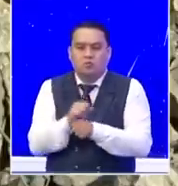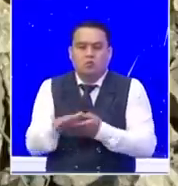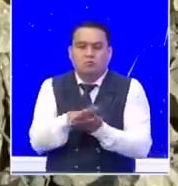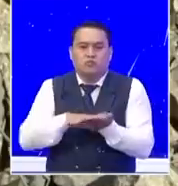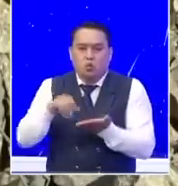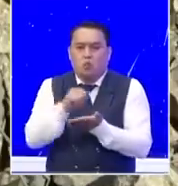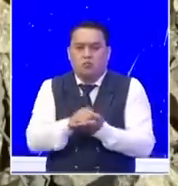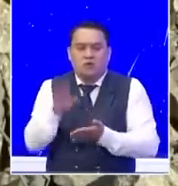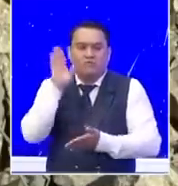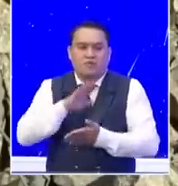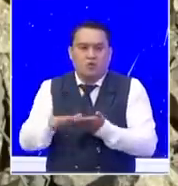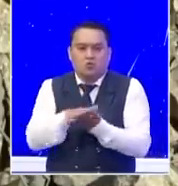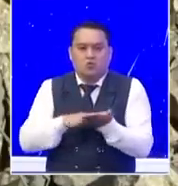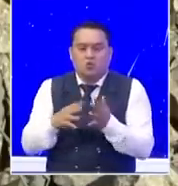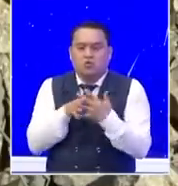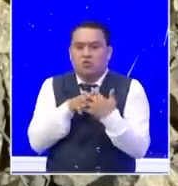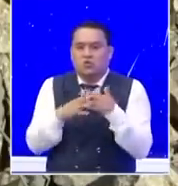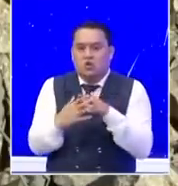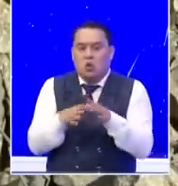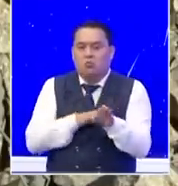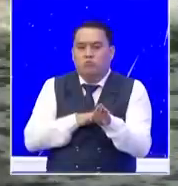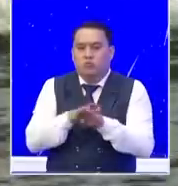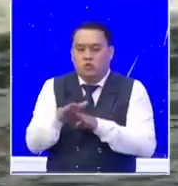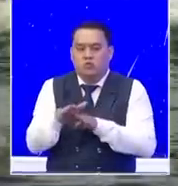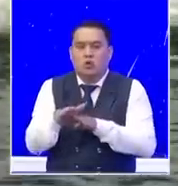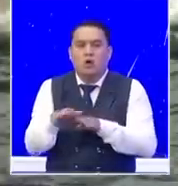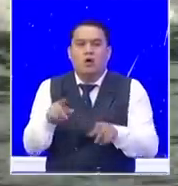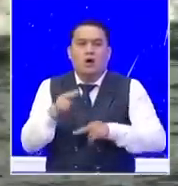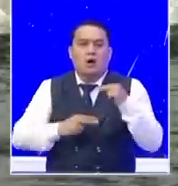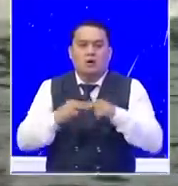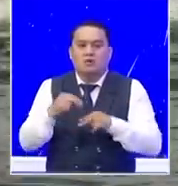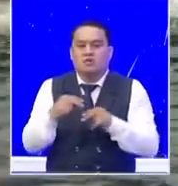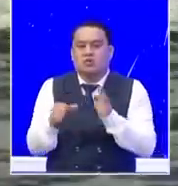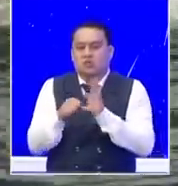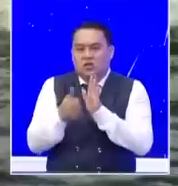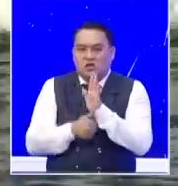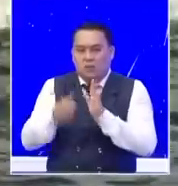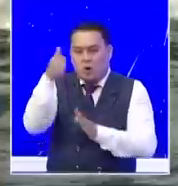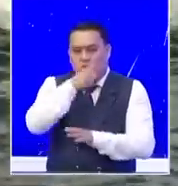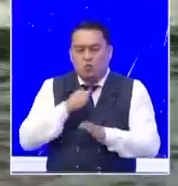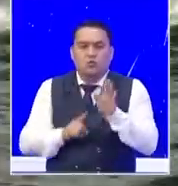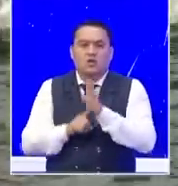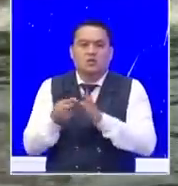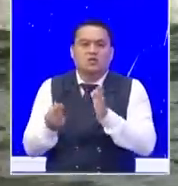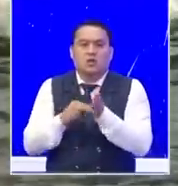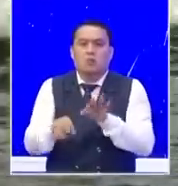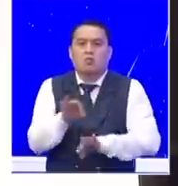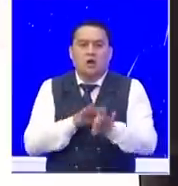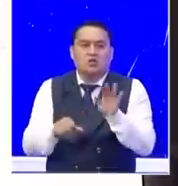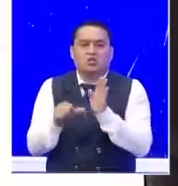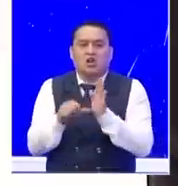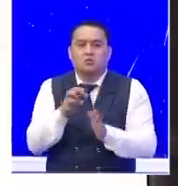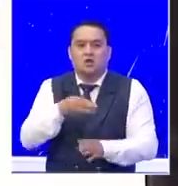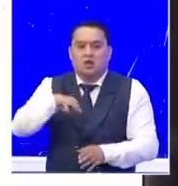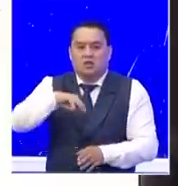прорвана и поток воды смыл одноименное село. Реконструкцию объекта начали в 2016 году. Стоимость проекта почти